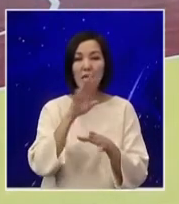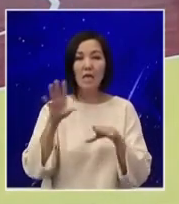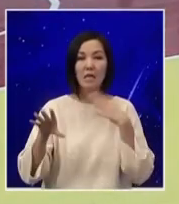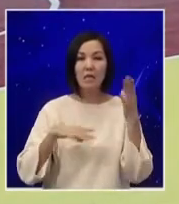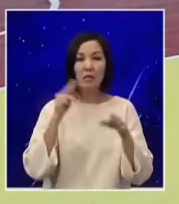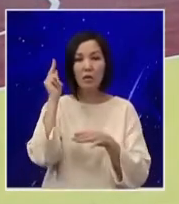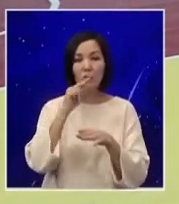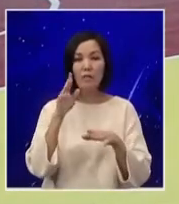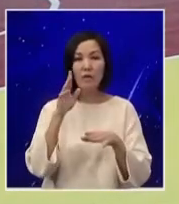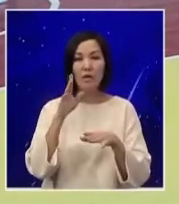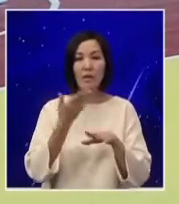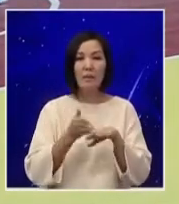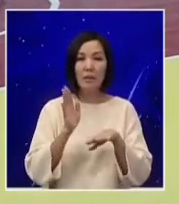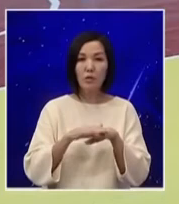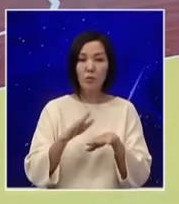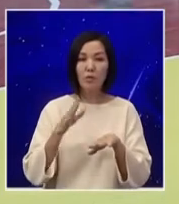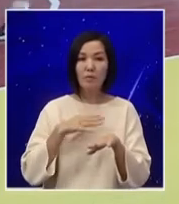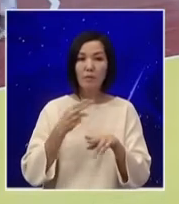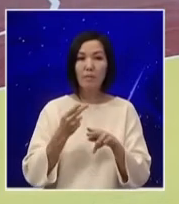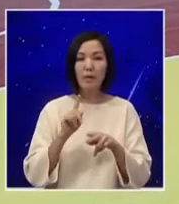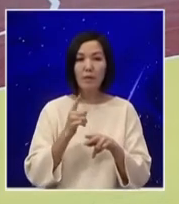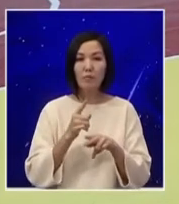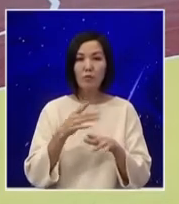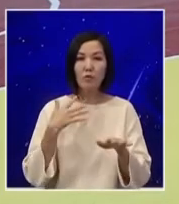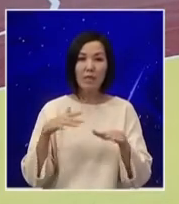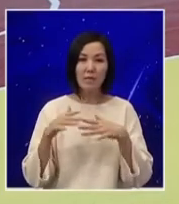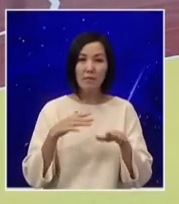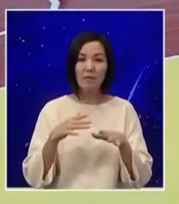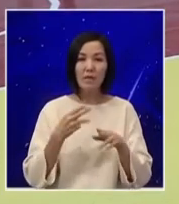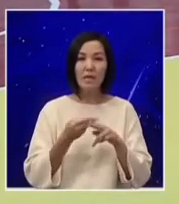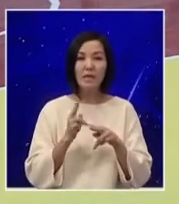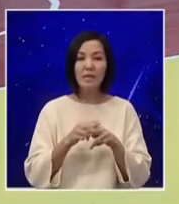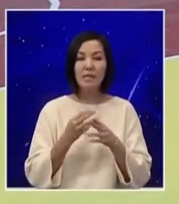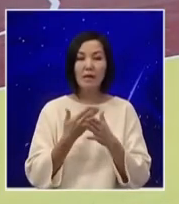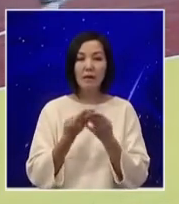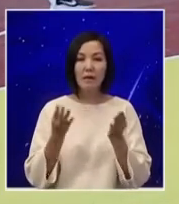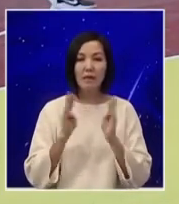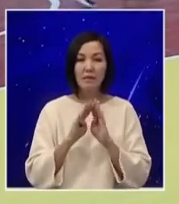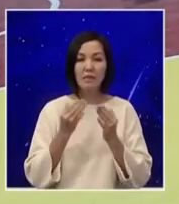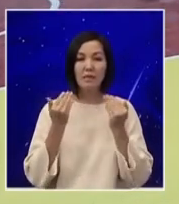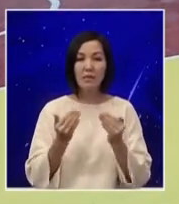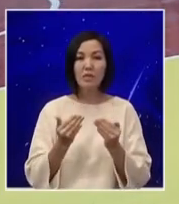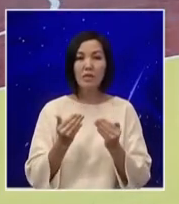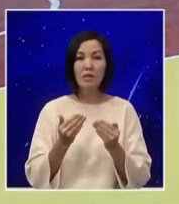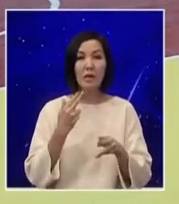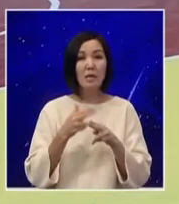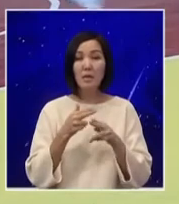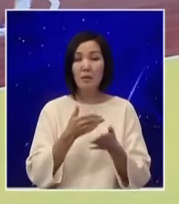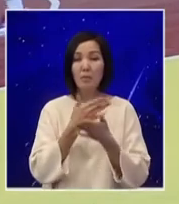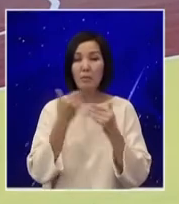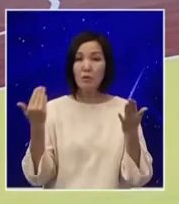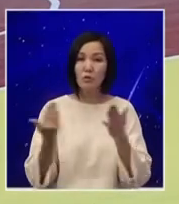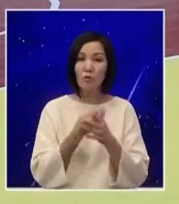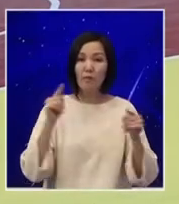нелегкими потому что все расслабились и за карантин и но нам это не помещалась снова